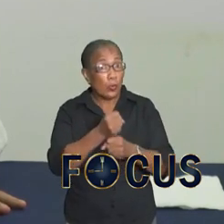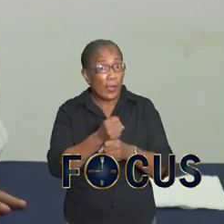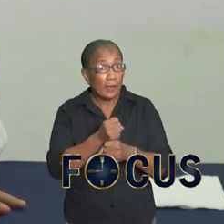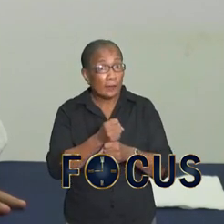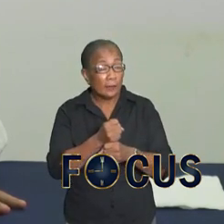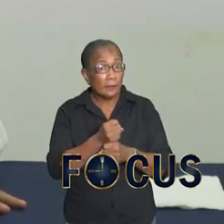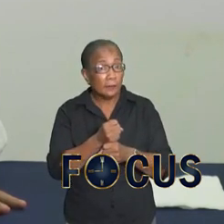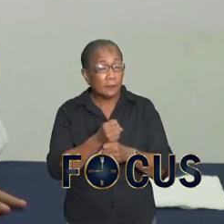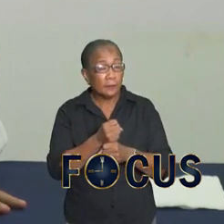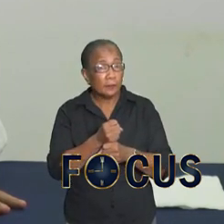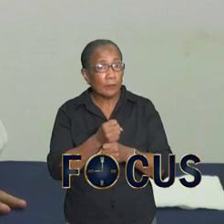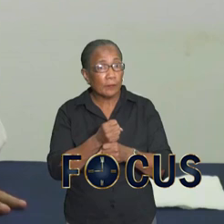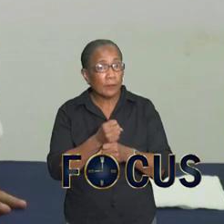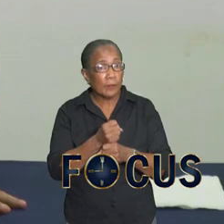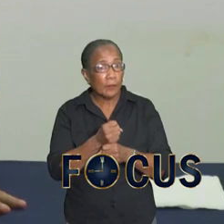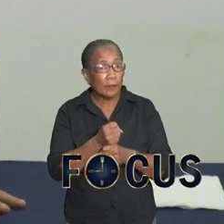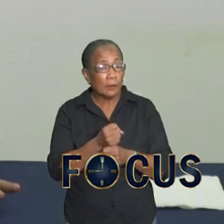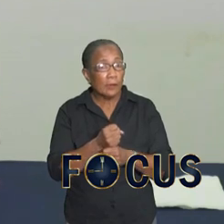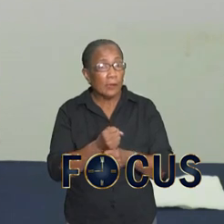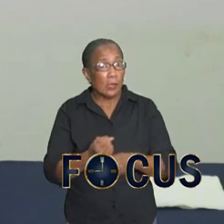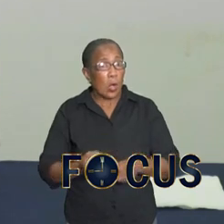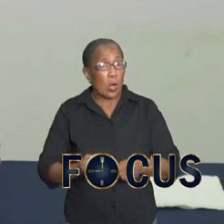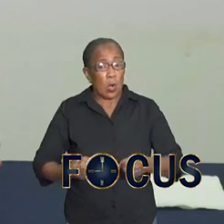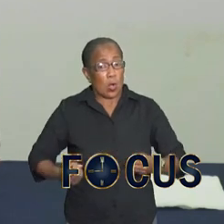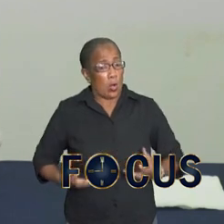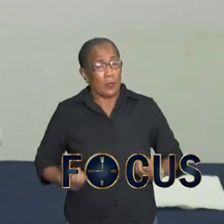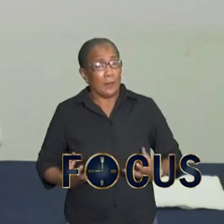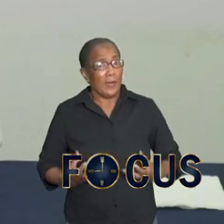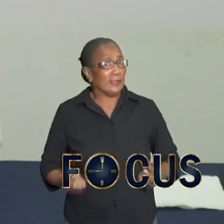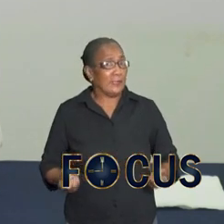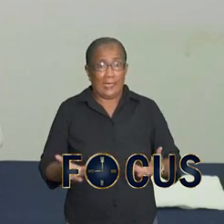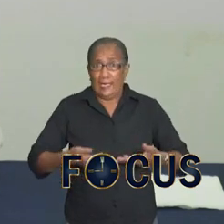heel het heeft nauwelijks complicaties tegen parasieten.